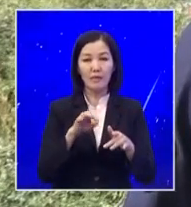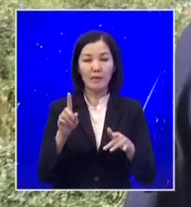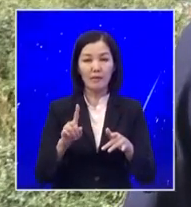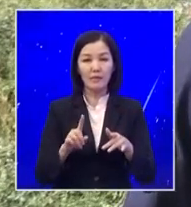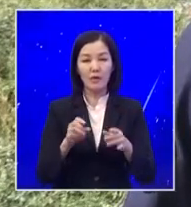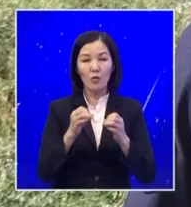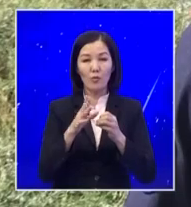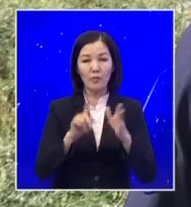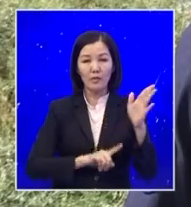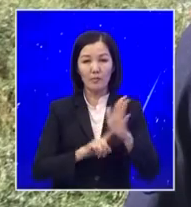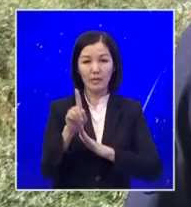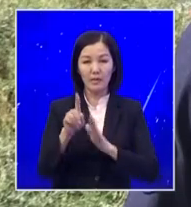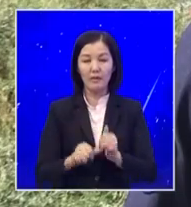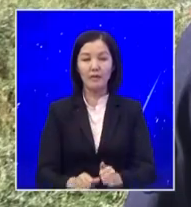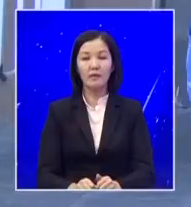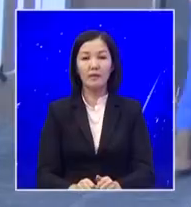айының 15-нен басталды.